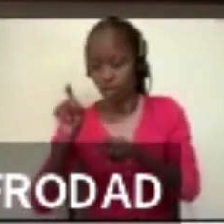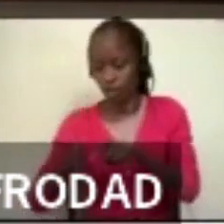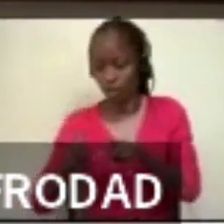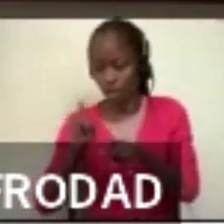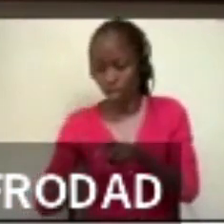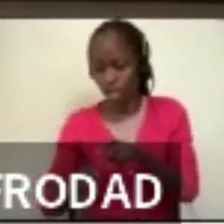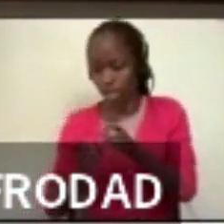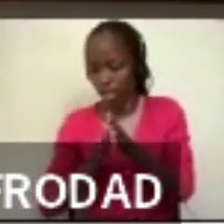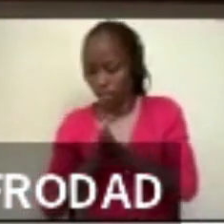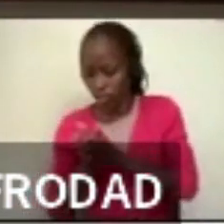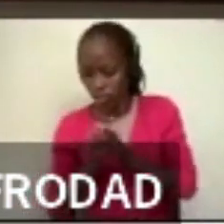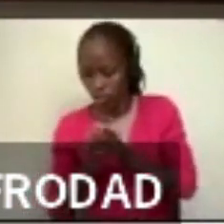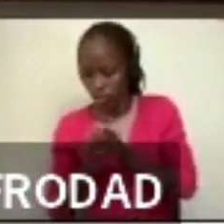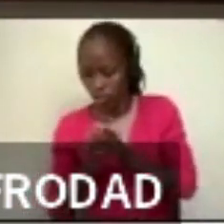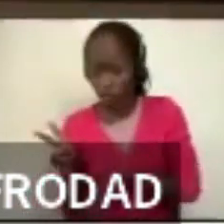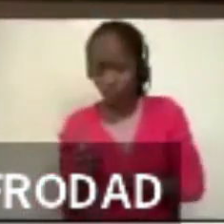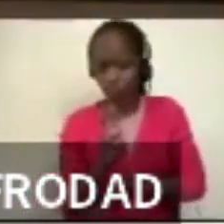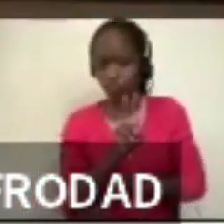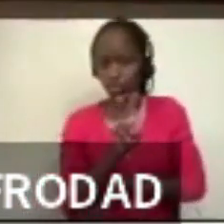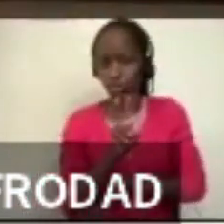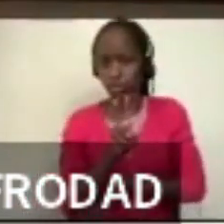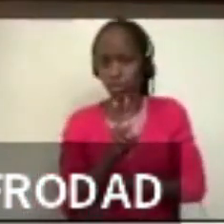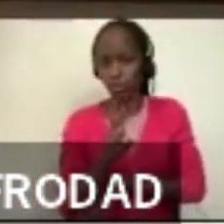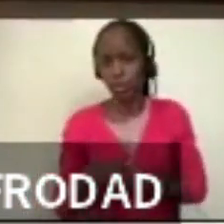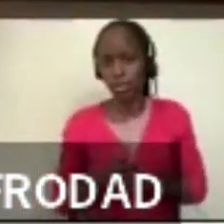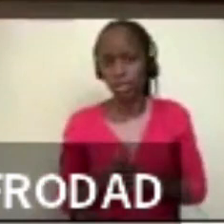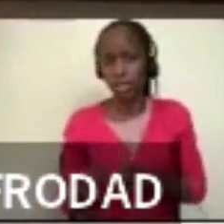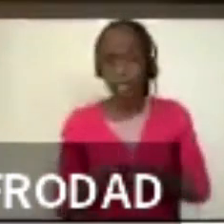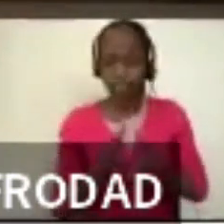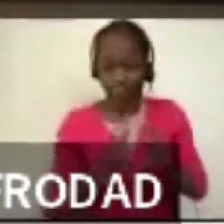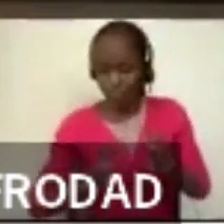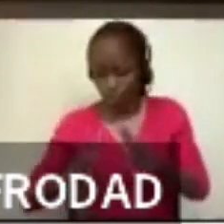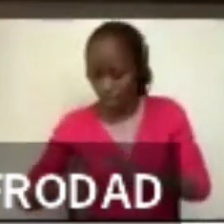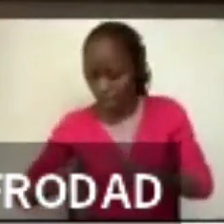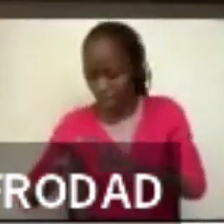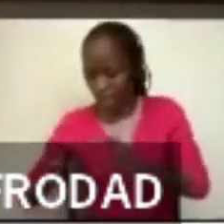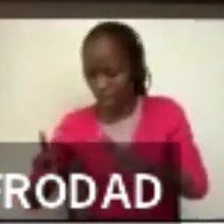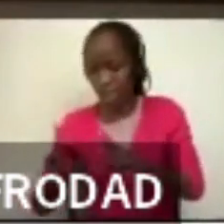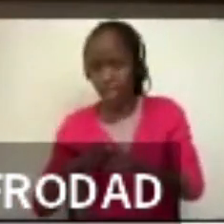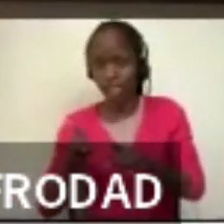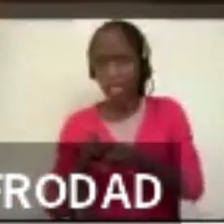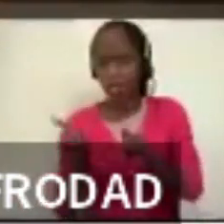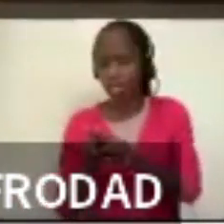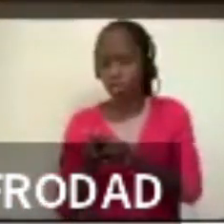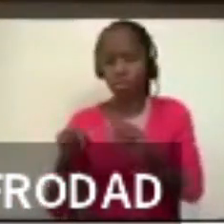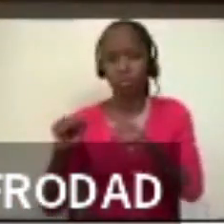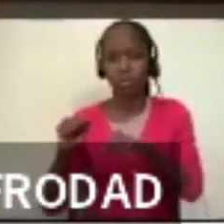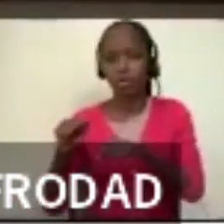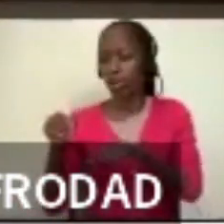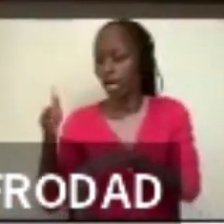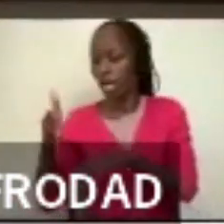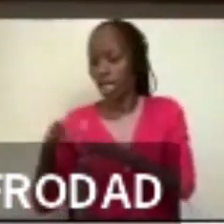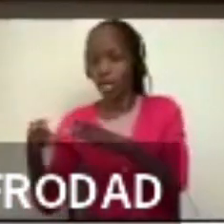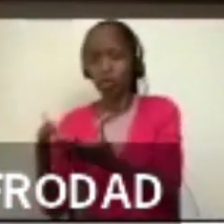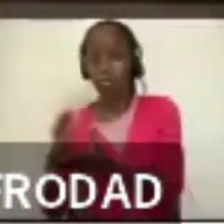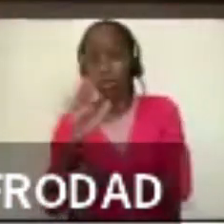et surtout il ne faut pas être en dehors de la population. Il faut vivre avec la population parce que elle vit les difficultés au jour